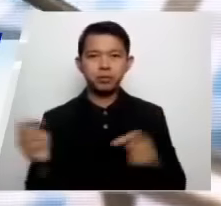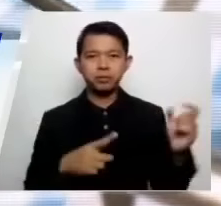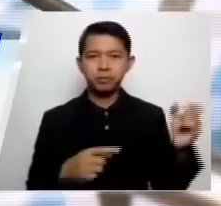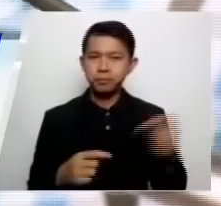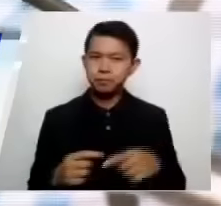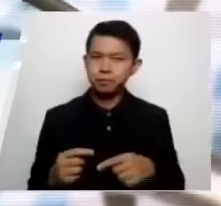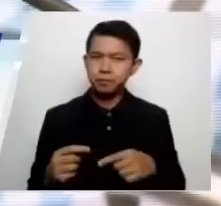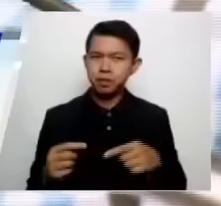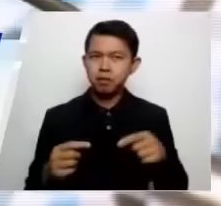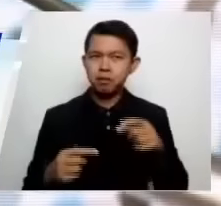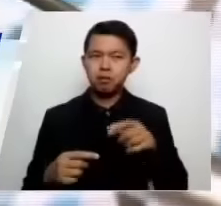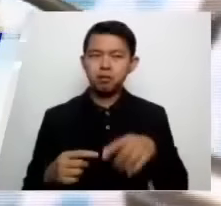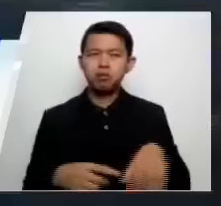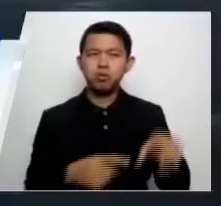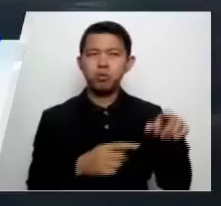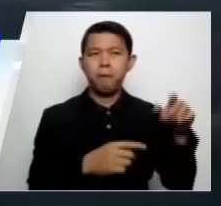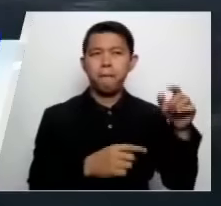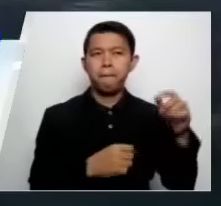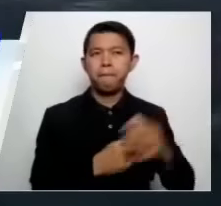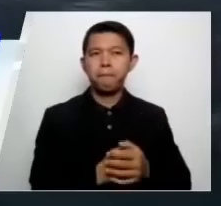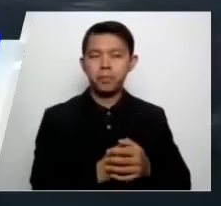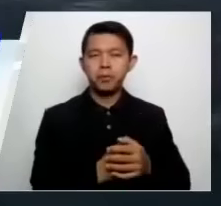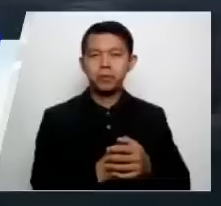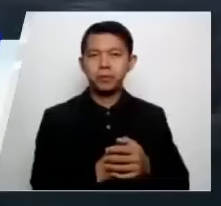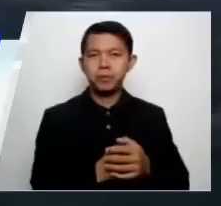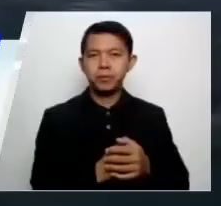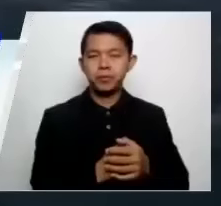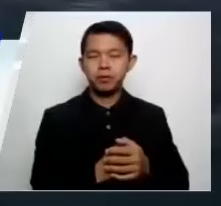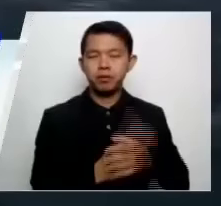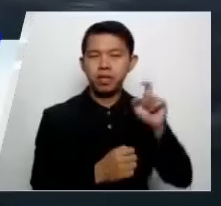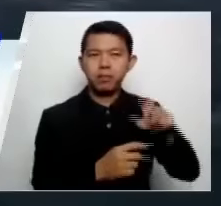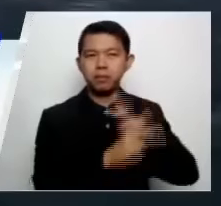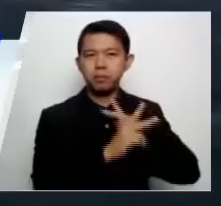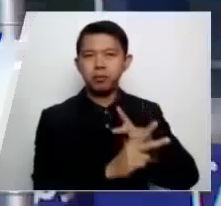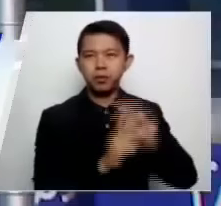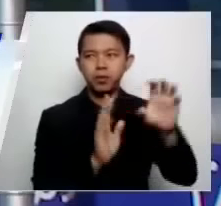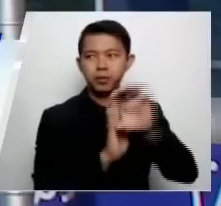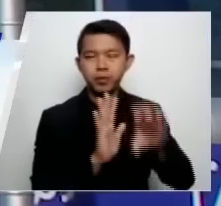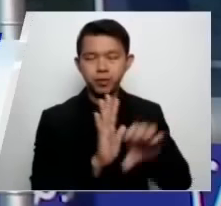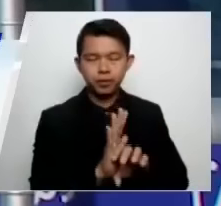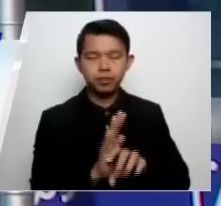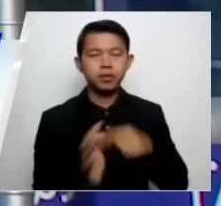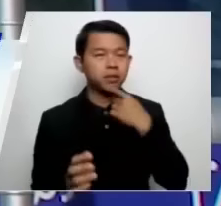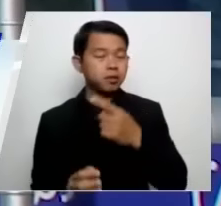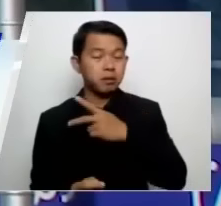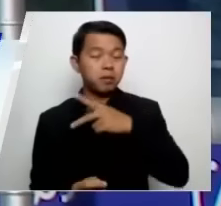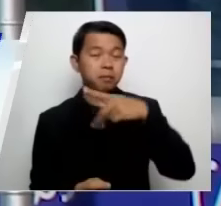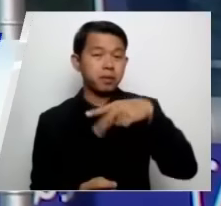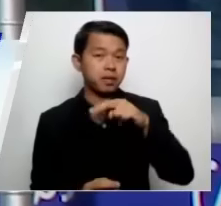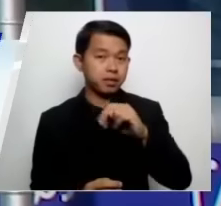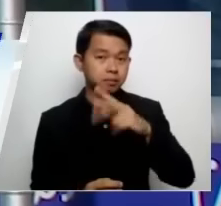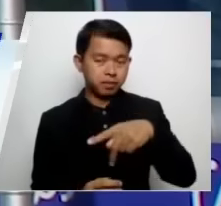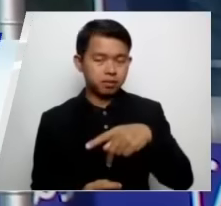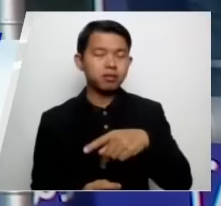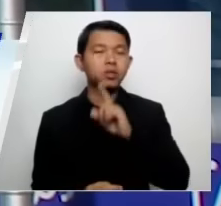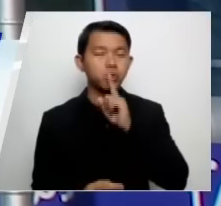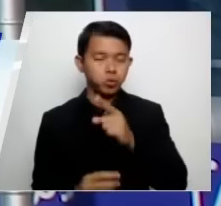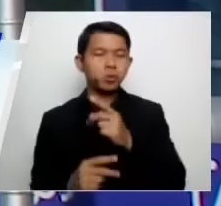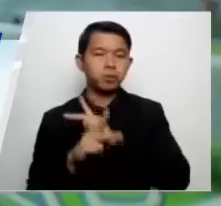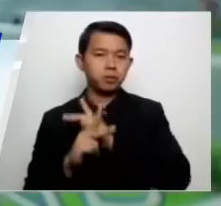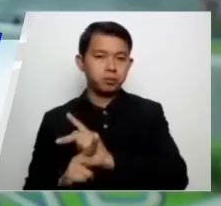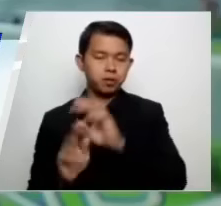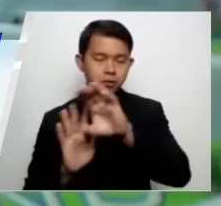na protektahan ang konstitusyon, sinabi ng PNP na ginagawa nila ito. Nananatili rin daw buo ang PNP. Ang